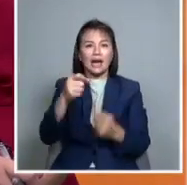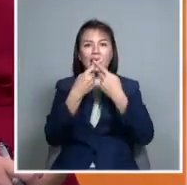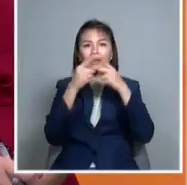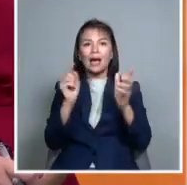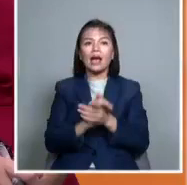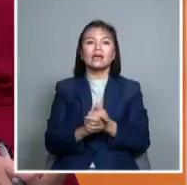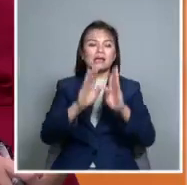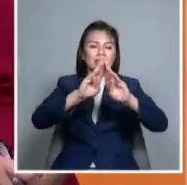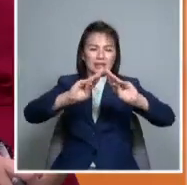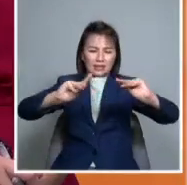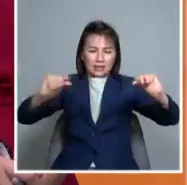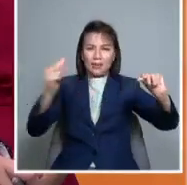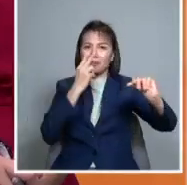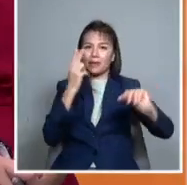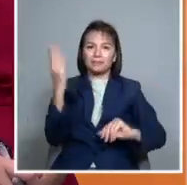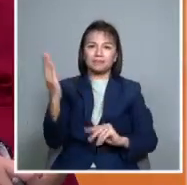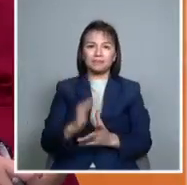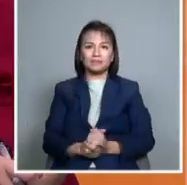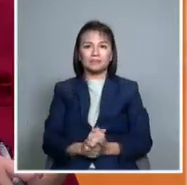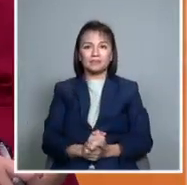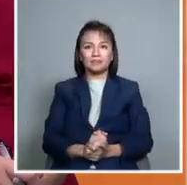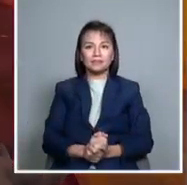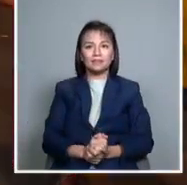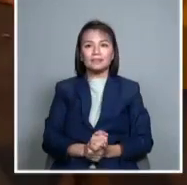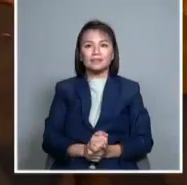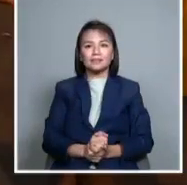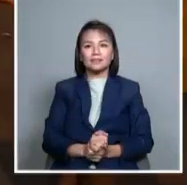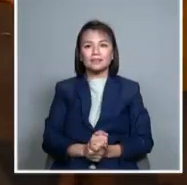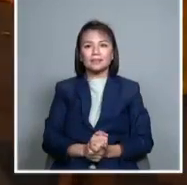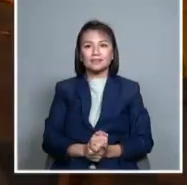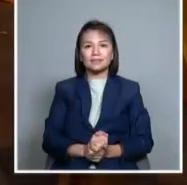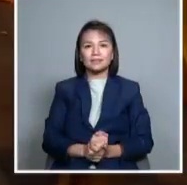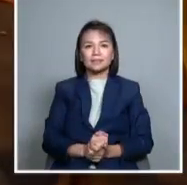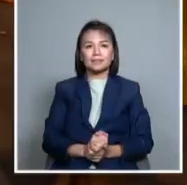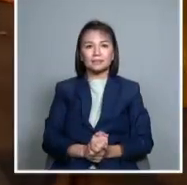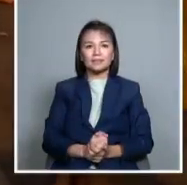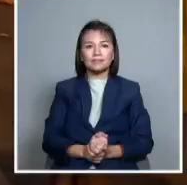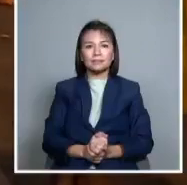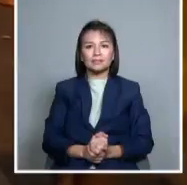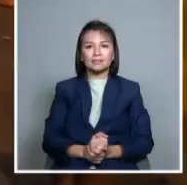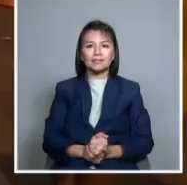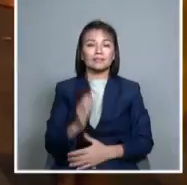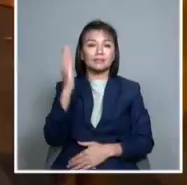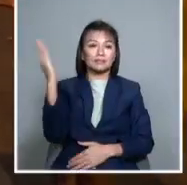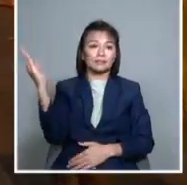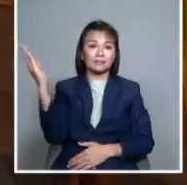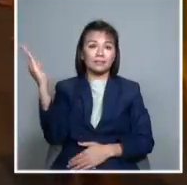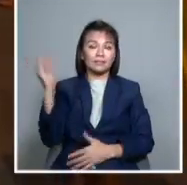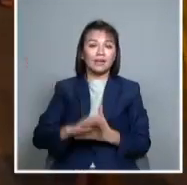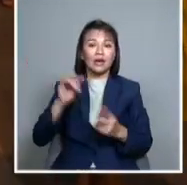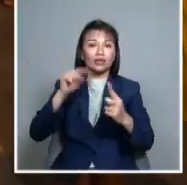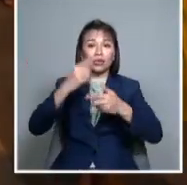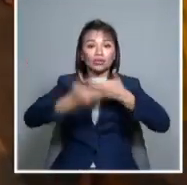ก็ทำให้บรรยากาศเงียบเหงาอย่างที่จะเห็นอะไรครับคุณผู้ชมครับดูบรรยากาศย่านการค้า